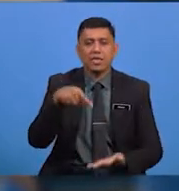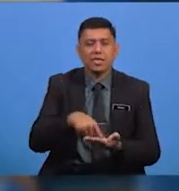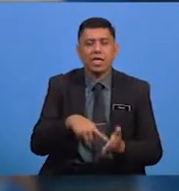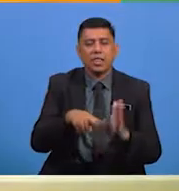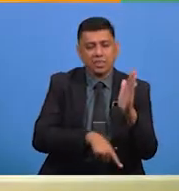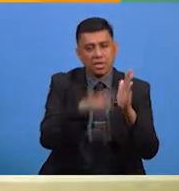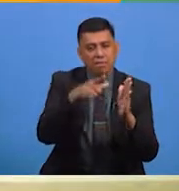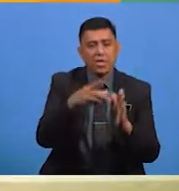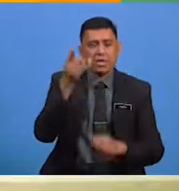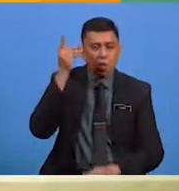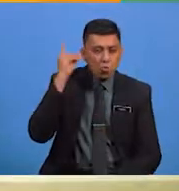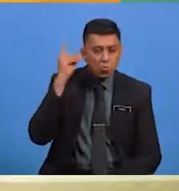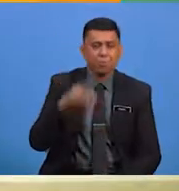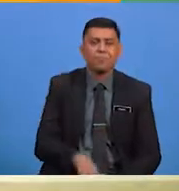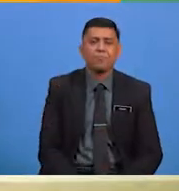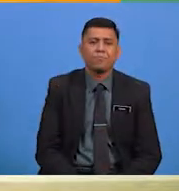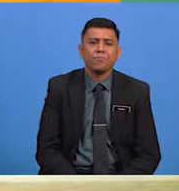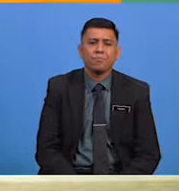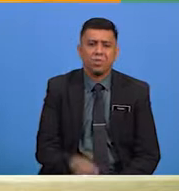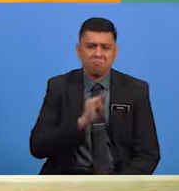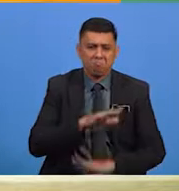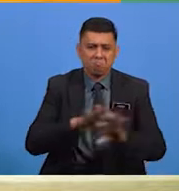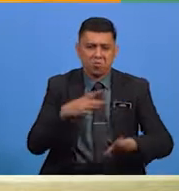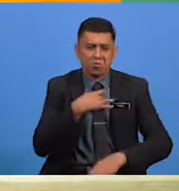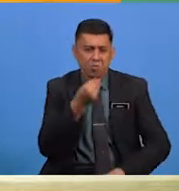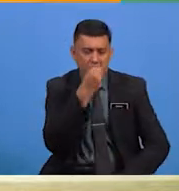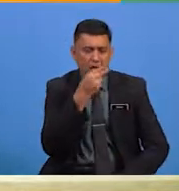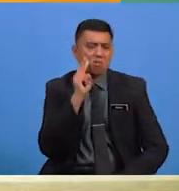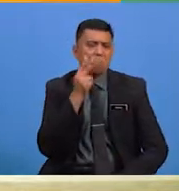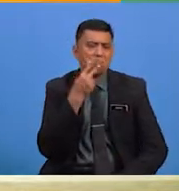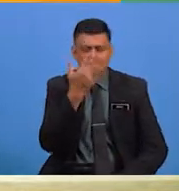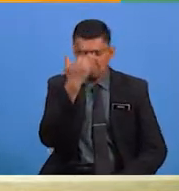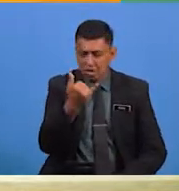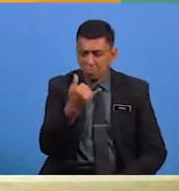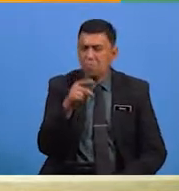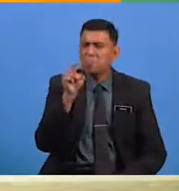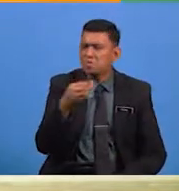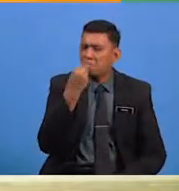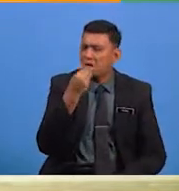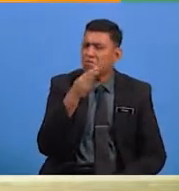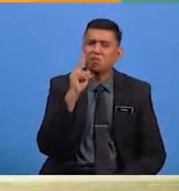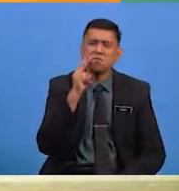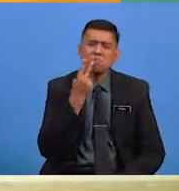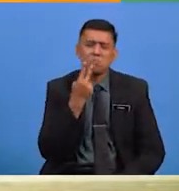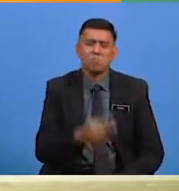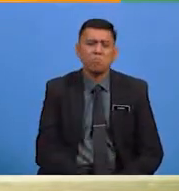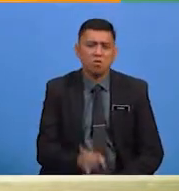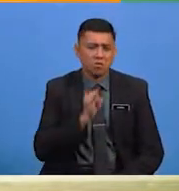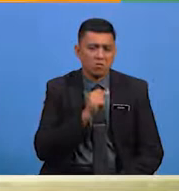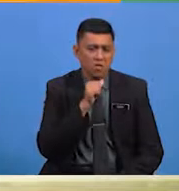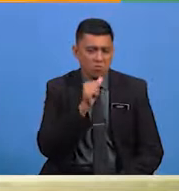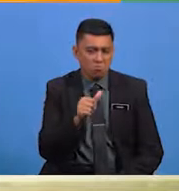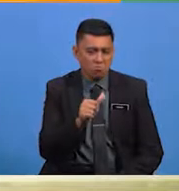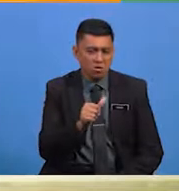dahulu. Saya tidak suka makan sayur. Mengapakah kita perlu makan sayur? Saya bukan